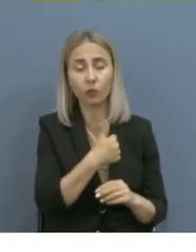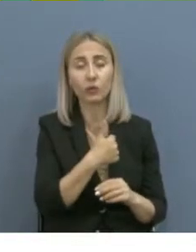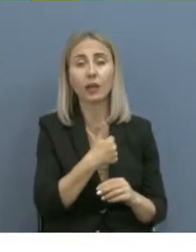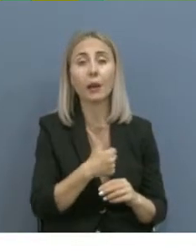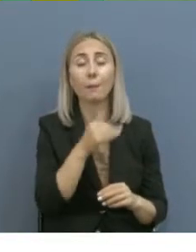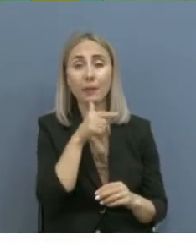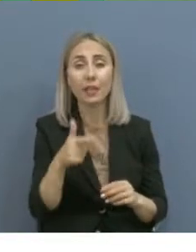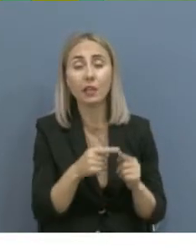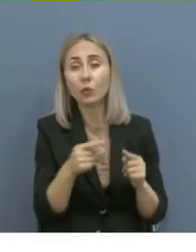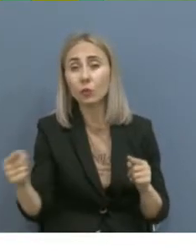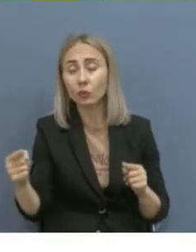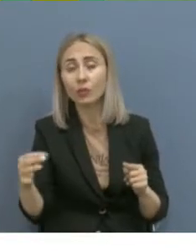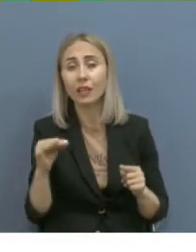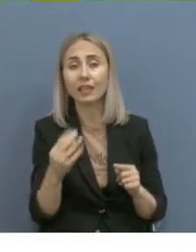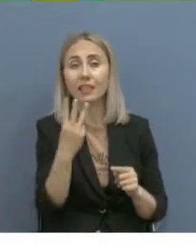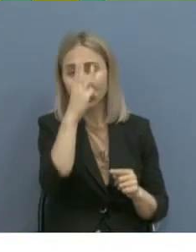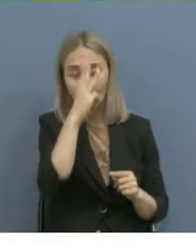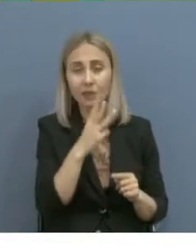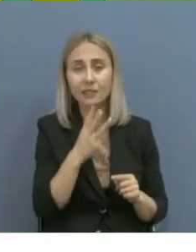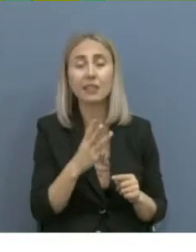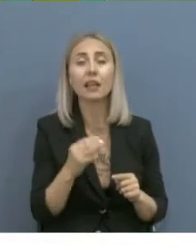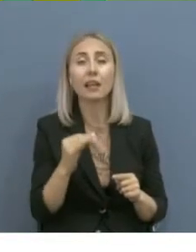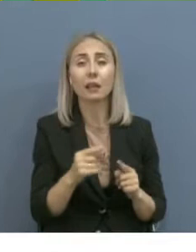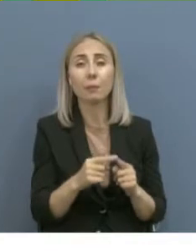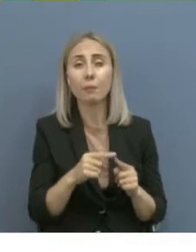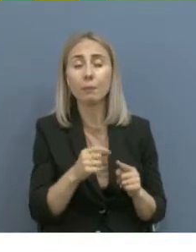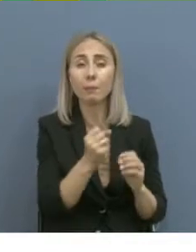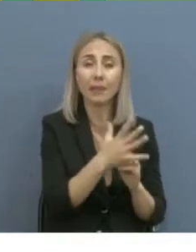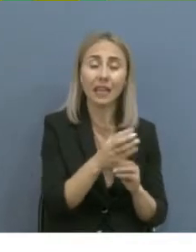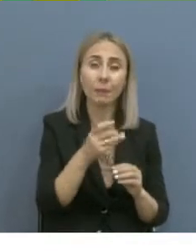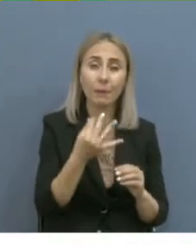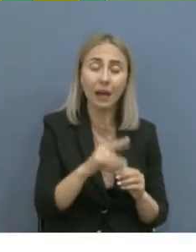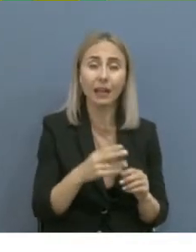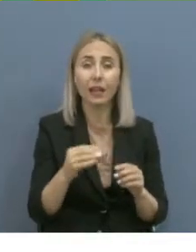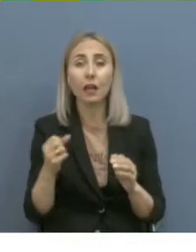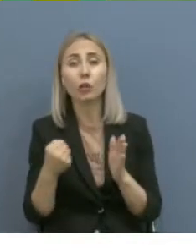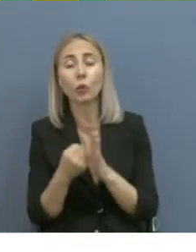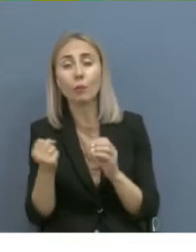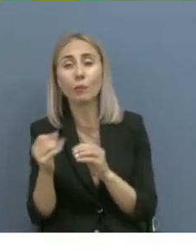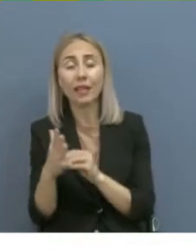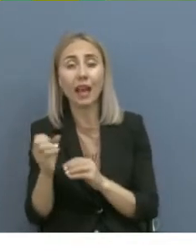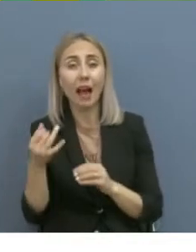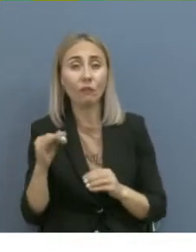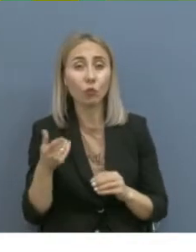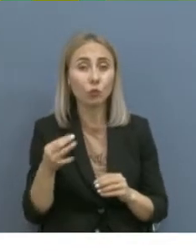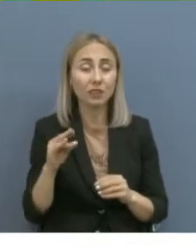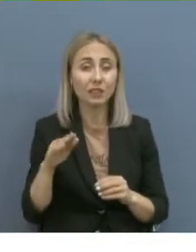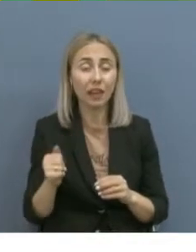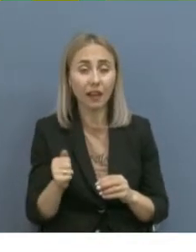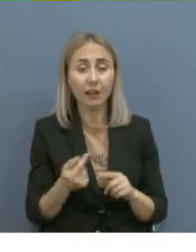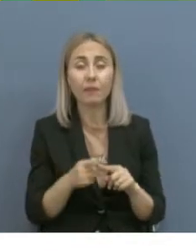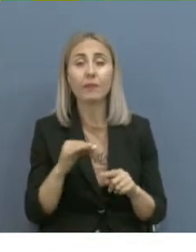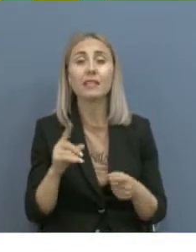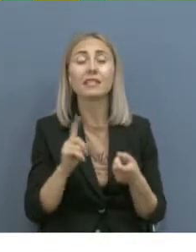болуын қатысты сақтандыру үшін 15 тамызға дейін. Ол сақтандыру 20 жылдың 15 тамыздан 15 қыркүйегіне